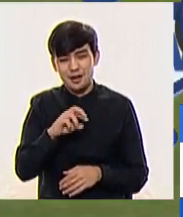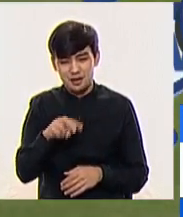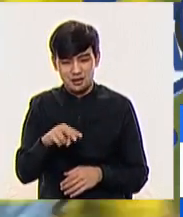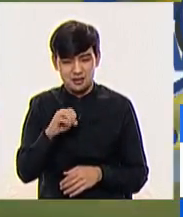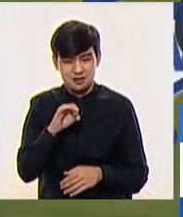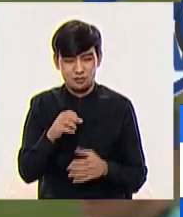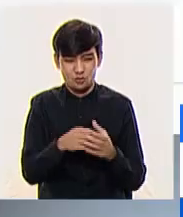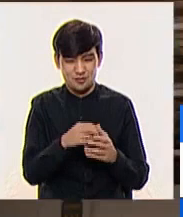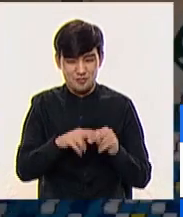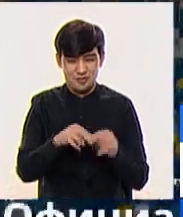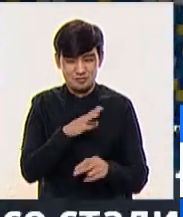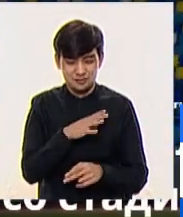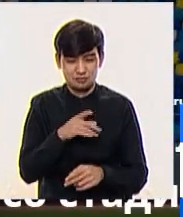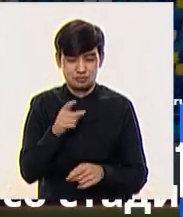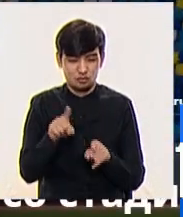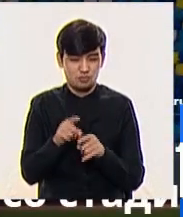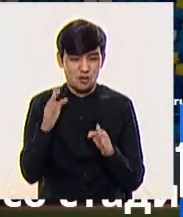погоду.